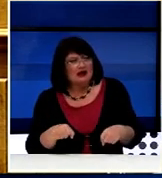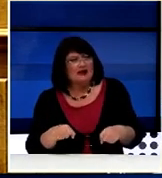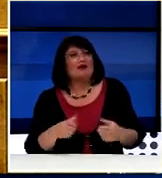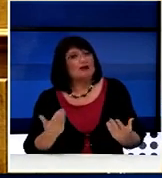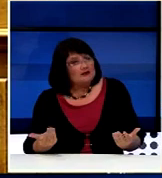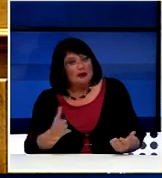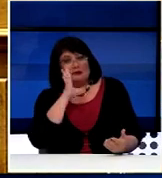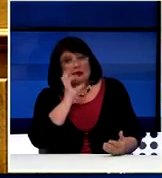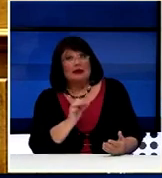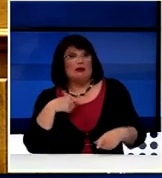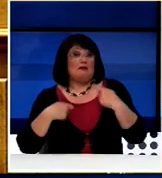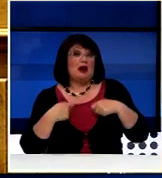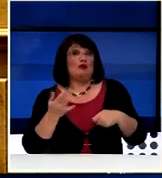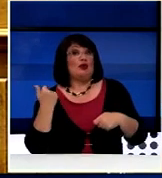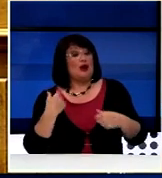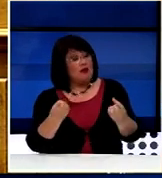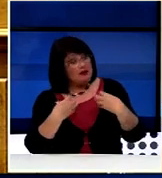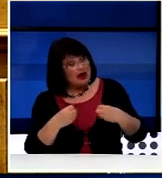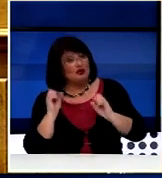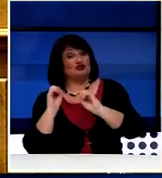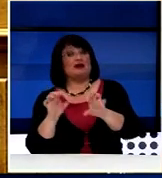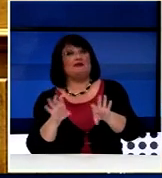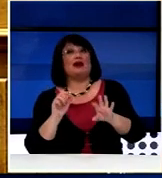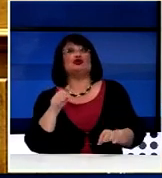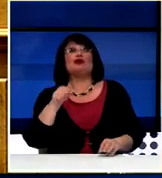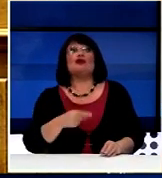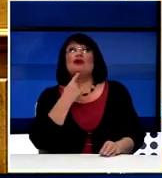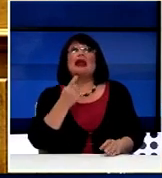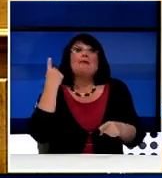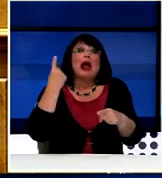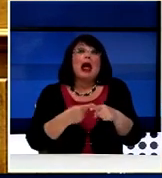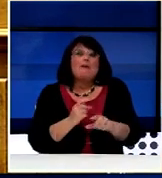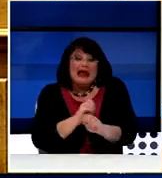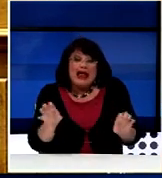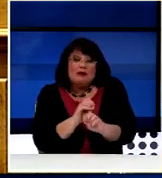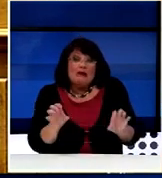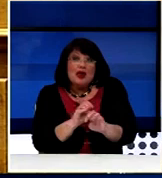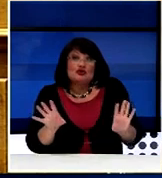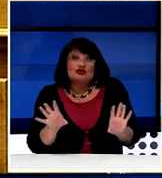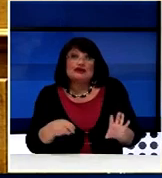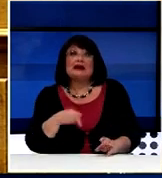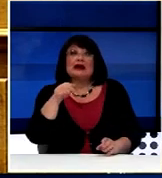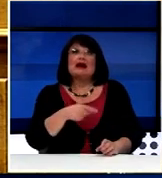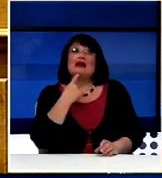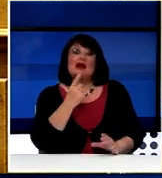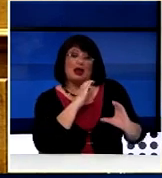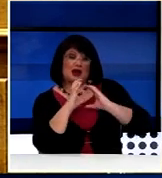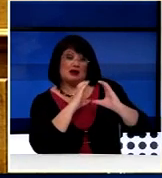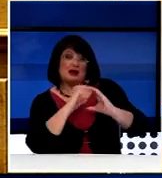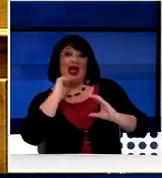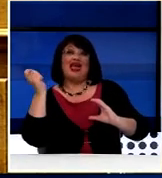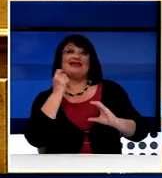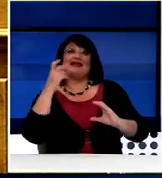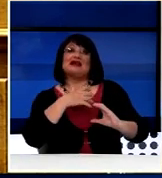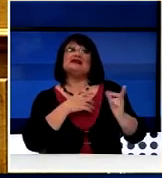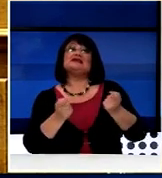Ενημερώνετε, όντως. Δεν έχω παράπονος προς αυτό. Αλλά εδώ δεν μιλάμε για απλή ενημέρωση. Εδώ μιλάμε για συνεννόηση και εθνική στρατηγική. Δεν